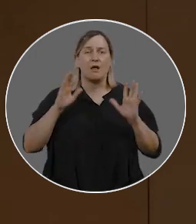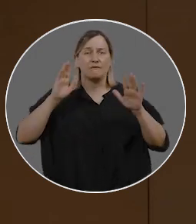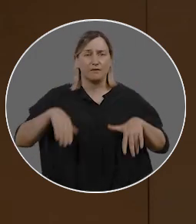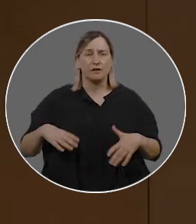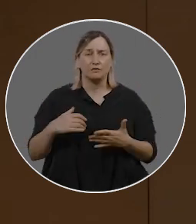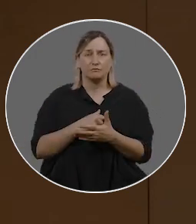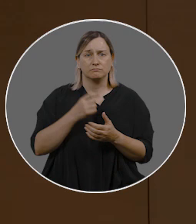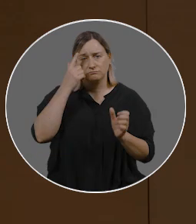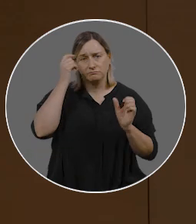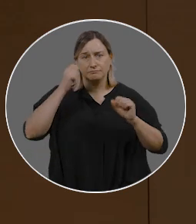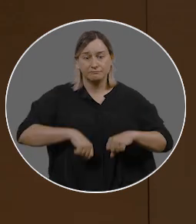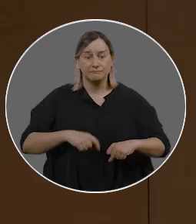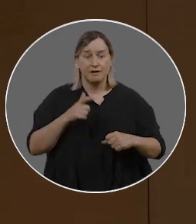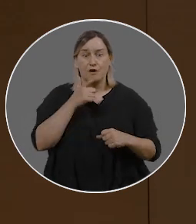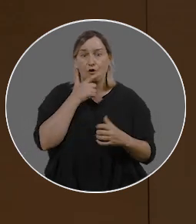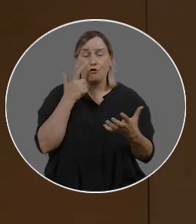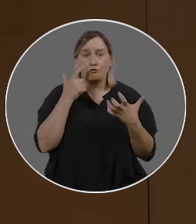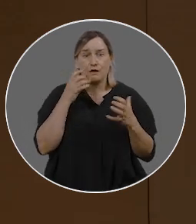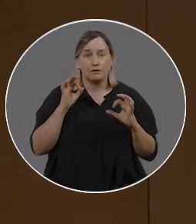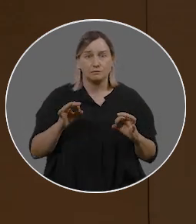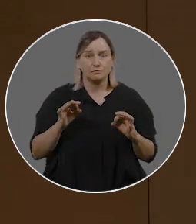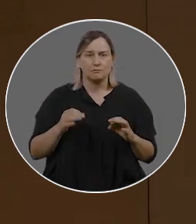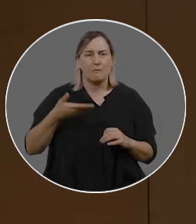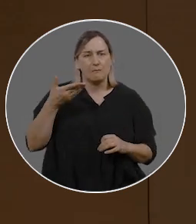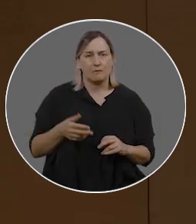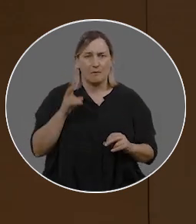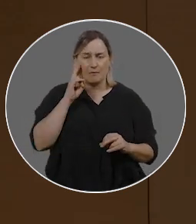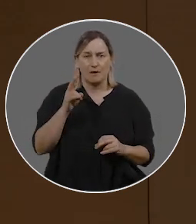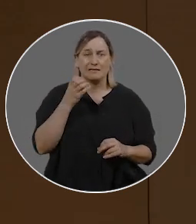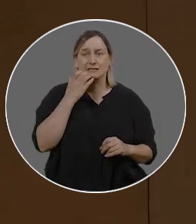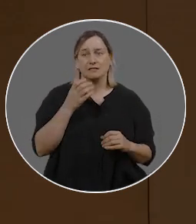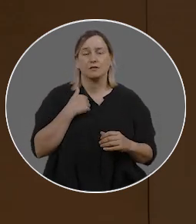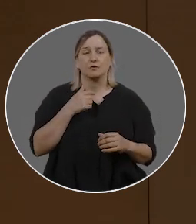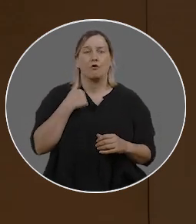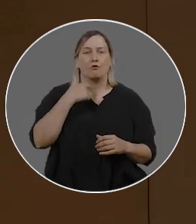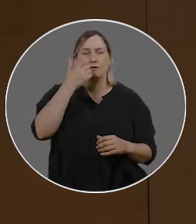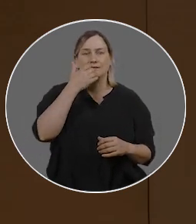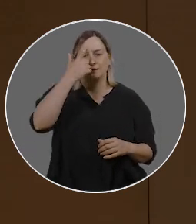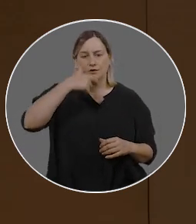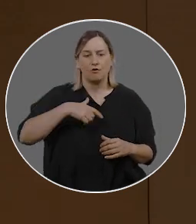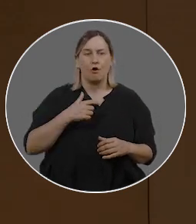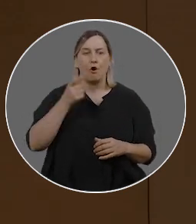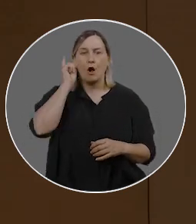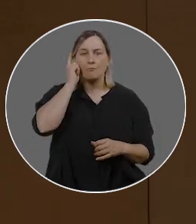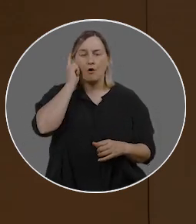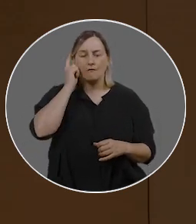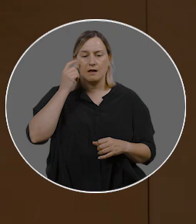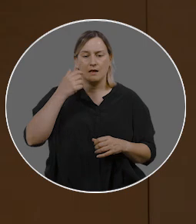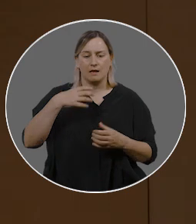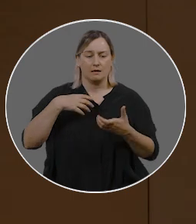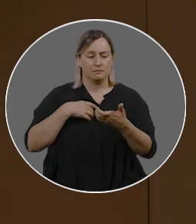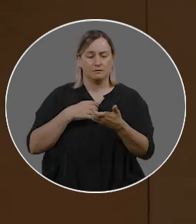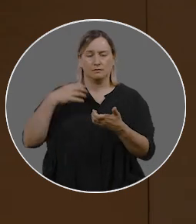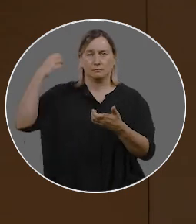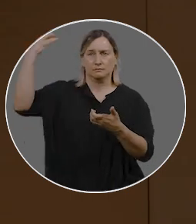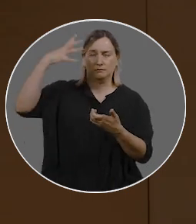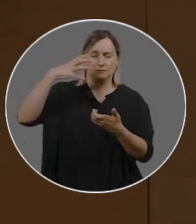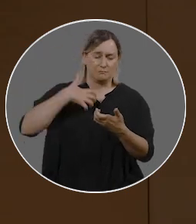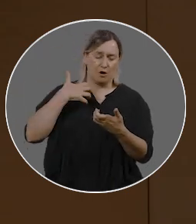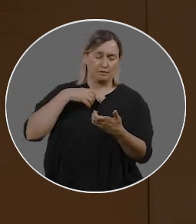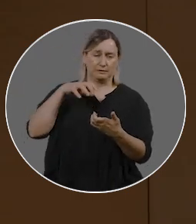que els contrastos és important veure bé una pàgina, no? Que si jo vaig amb el mòbil pel carrer i em toca el sol, també la pugui llegir. Per